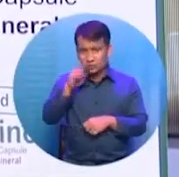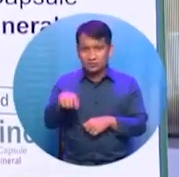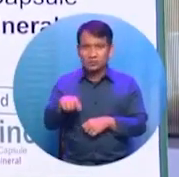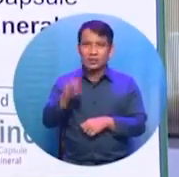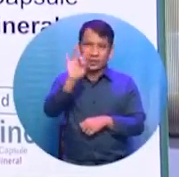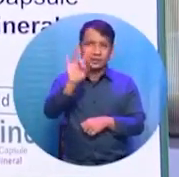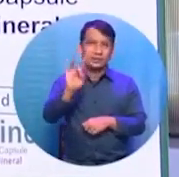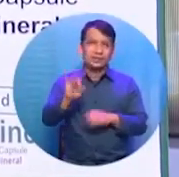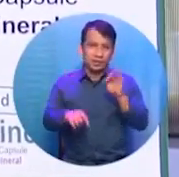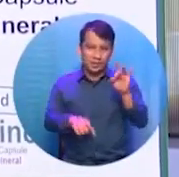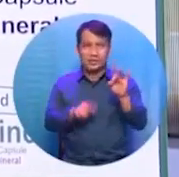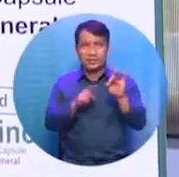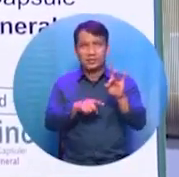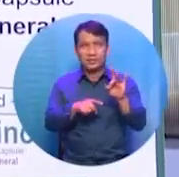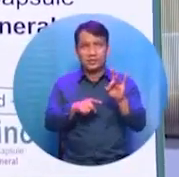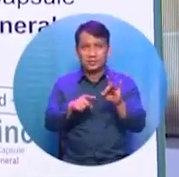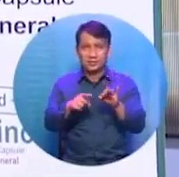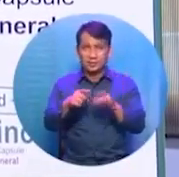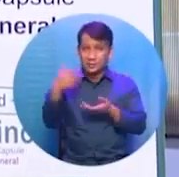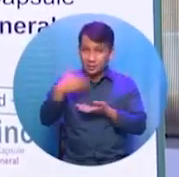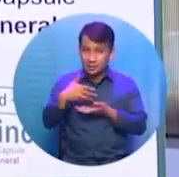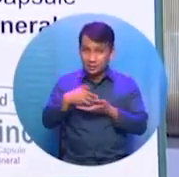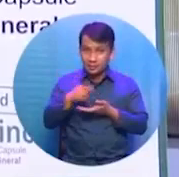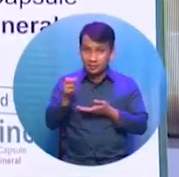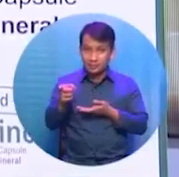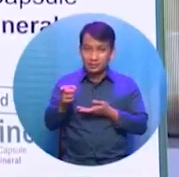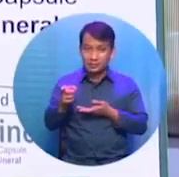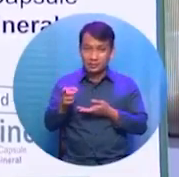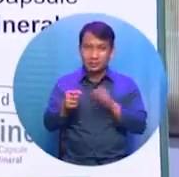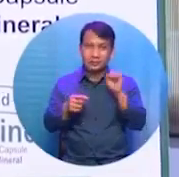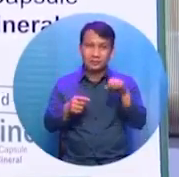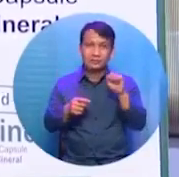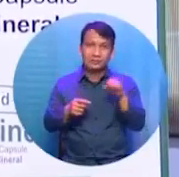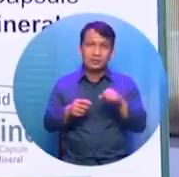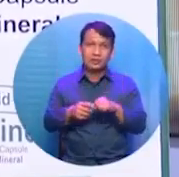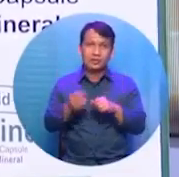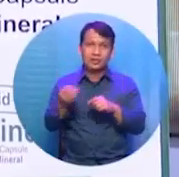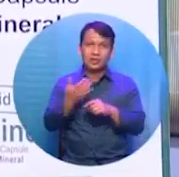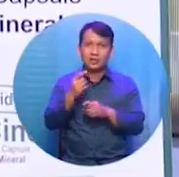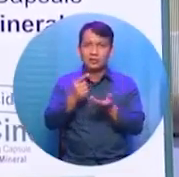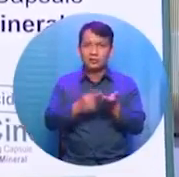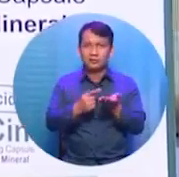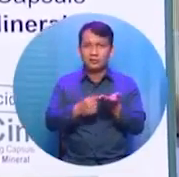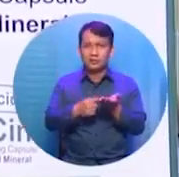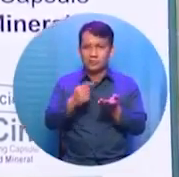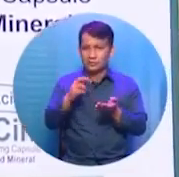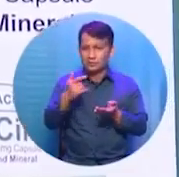8 po. 8. Nag-aaral ka na? Opo. Anong